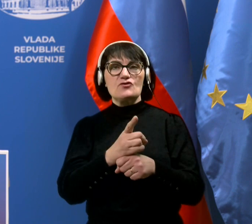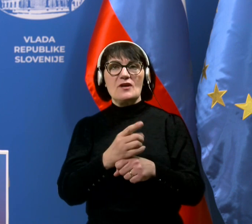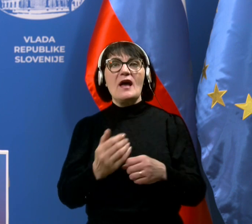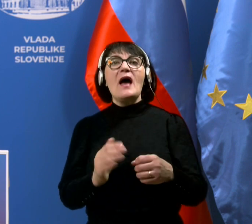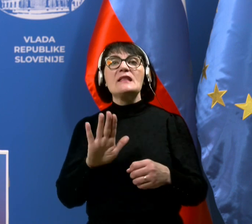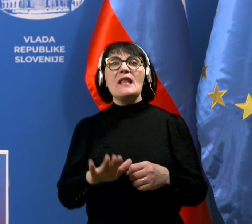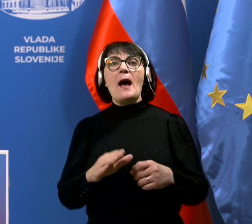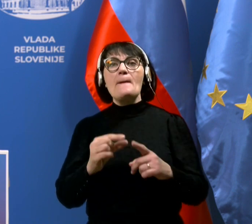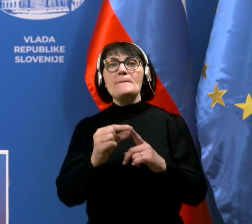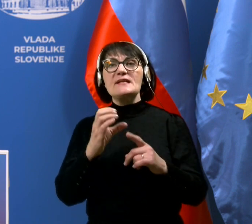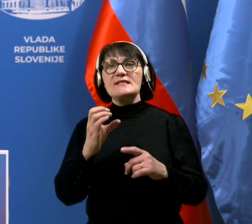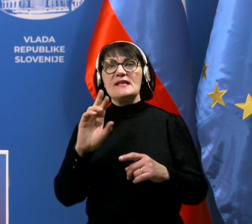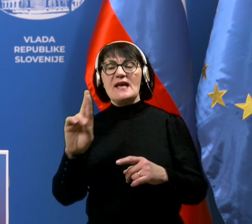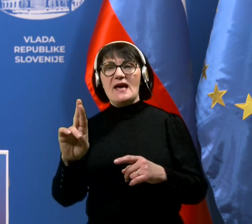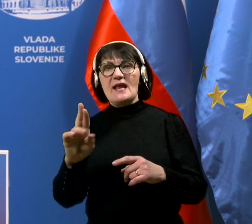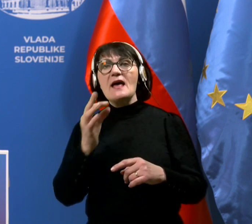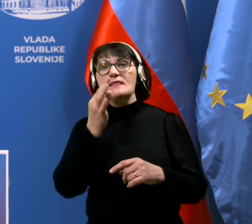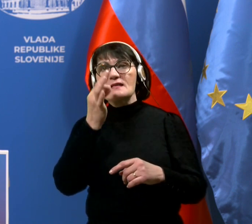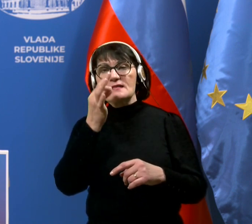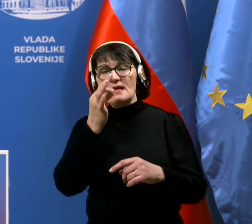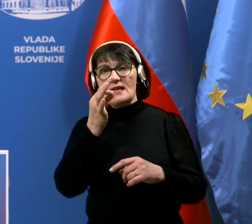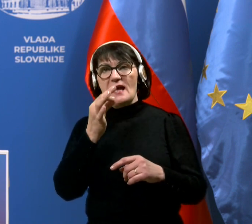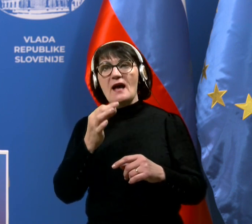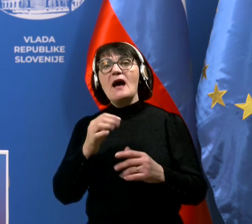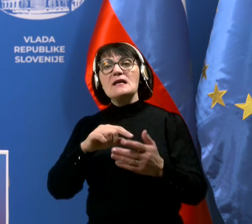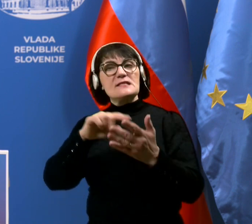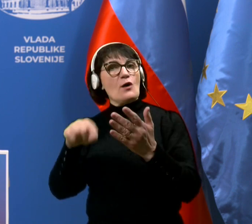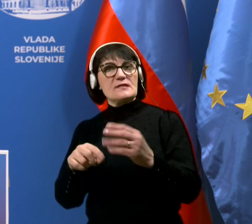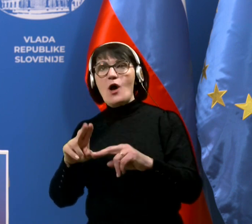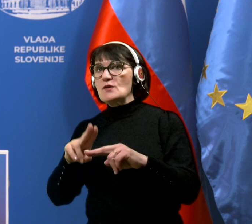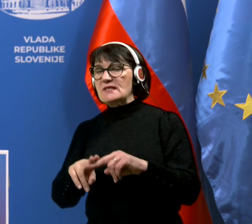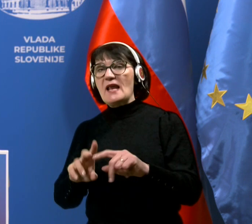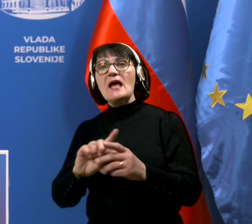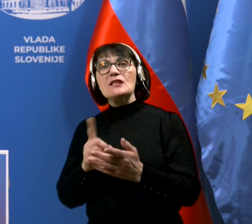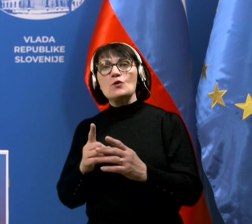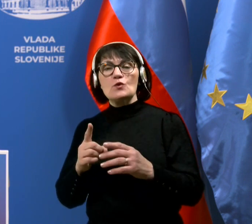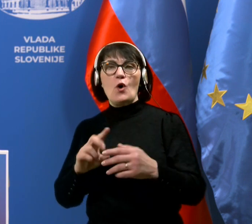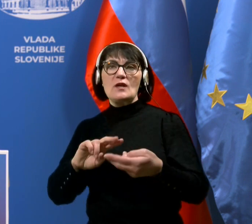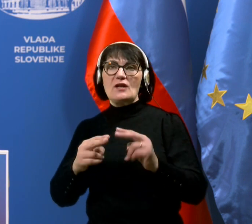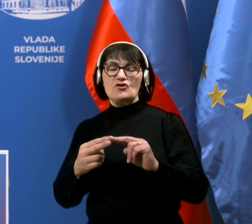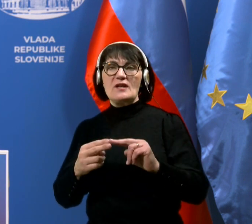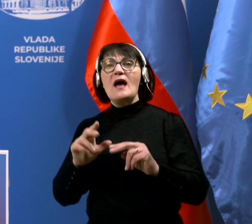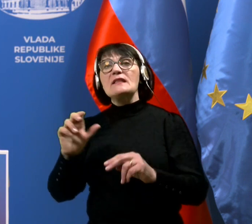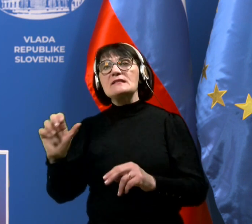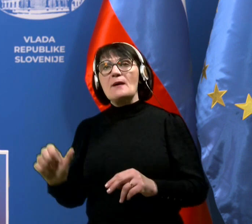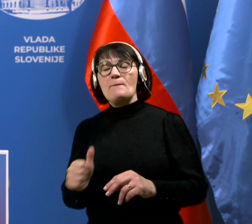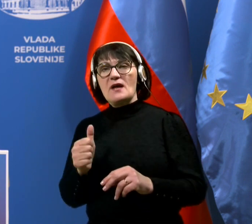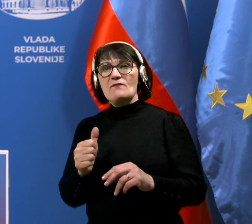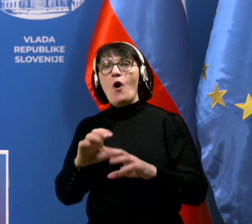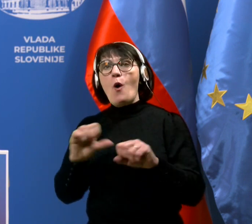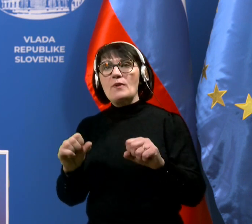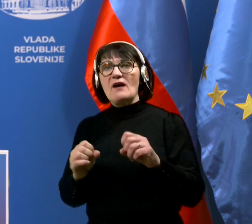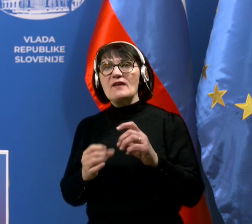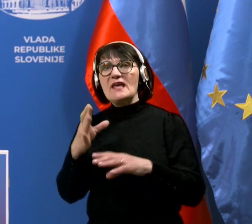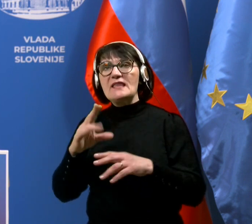testiranje. Za vse ostale je trenutno protokol, da se najprej opravi hitri antigenski